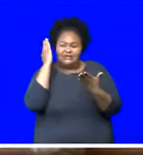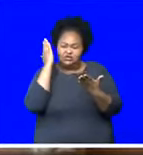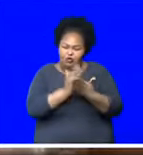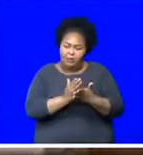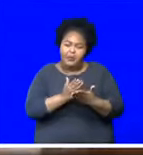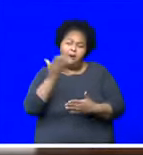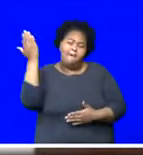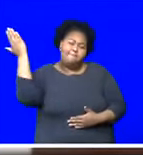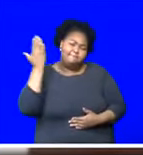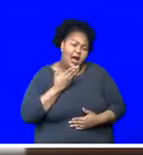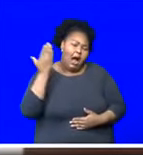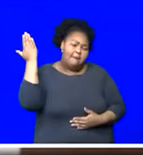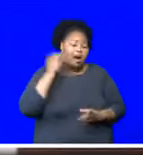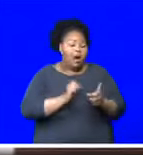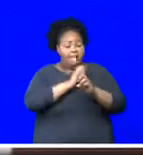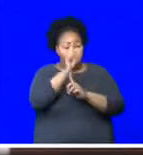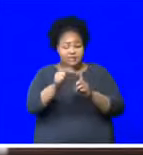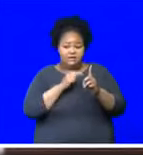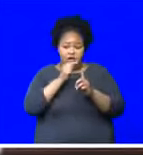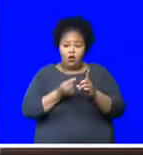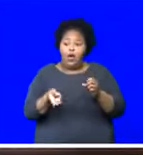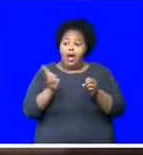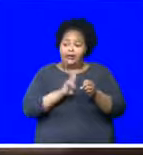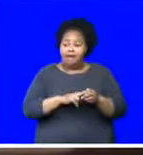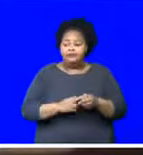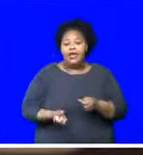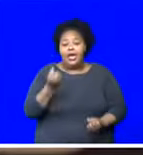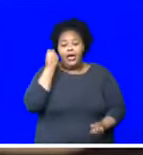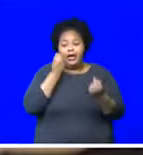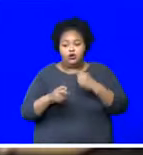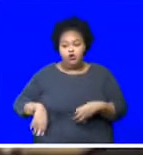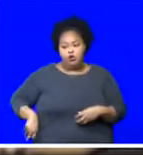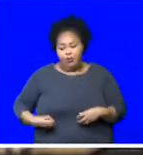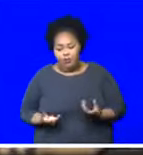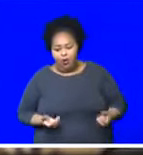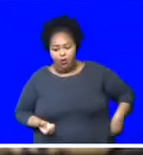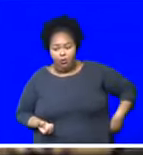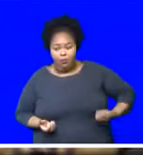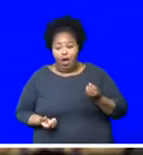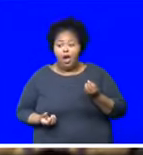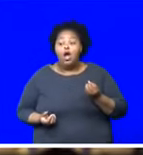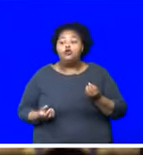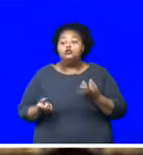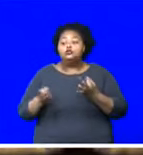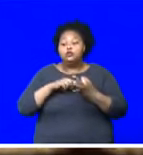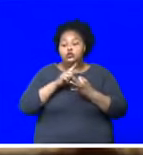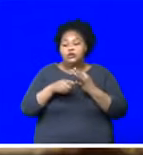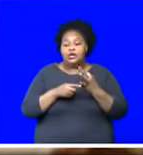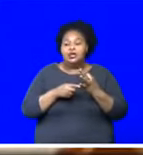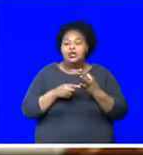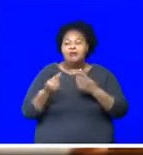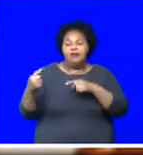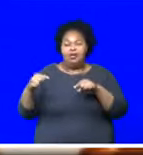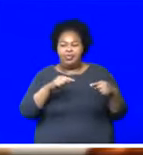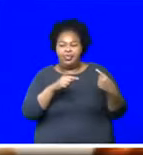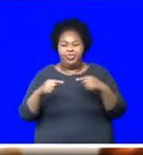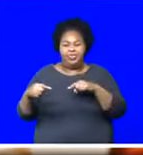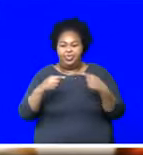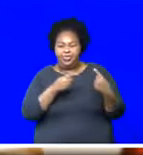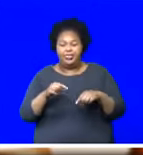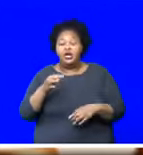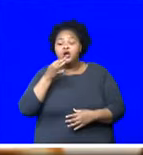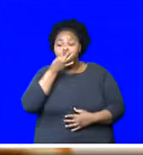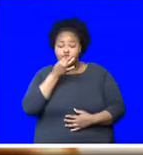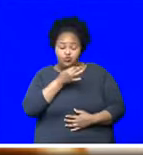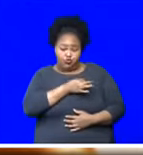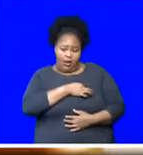umufi. Kwavela enkantolo ukuthi bekubangwa intombi ngalesi sikhathi. Lokunye